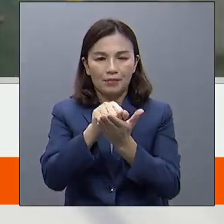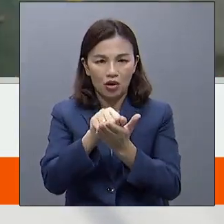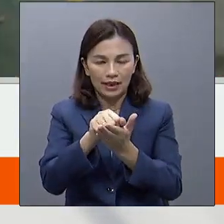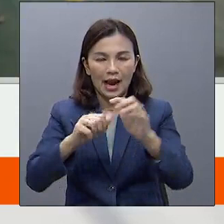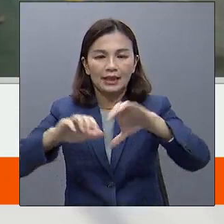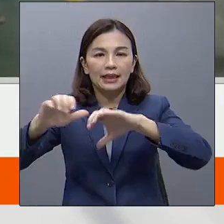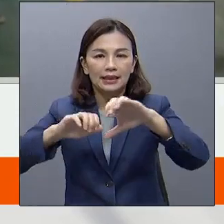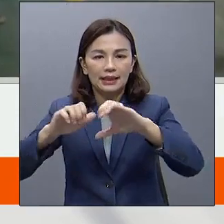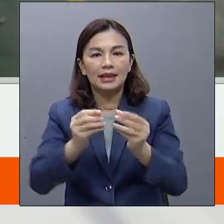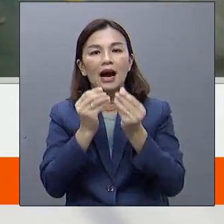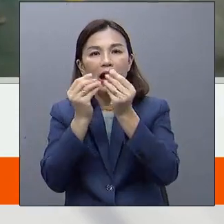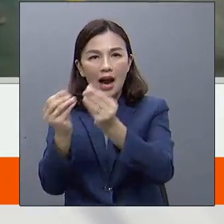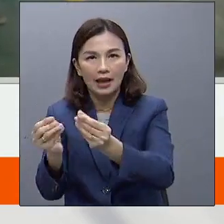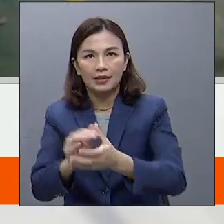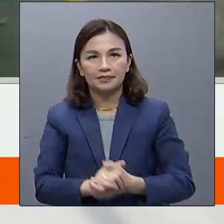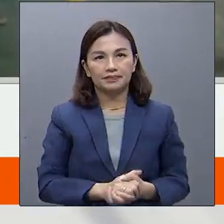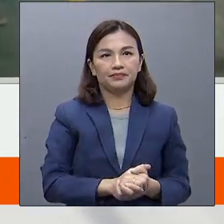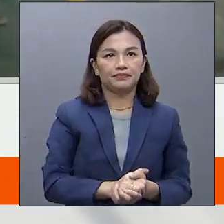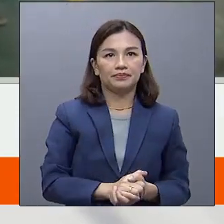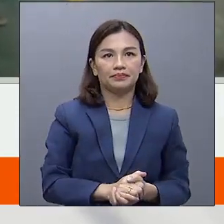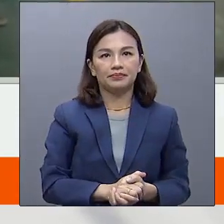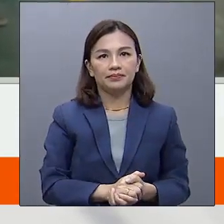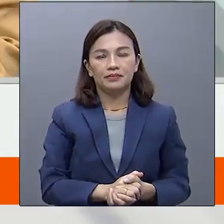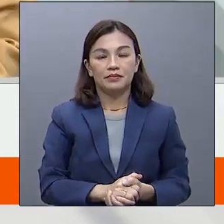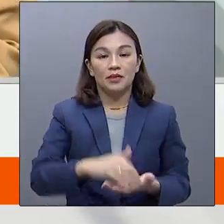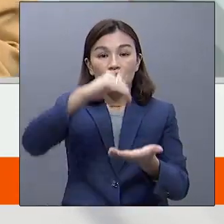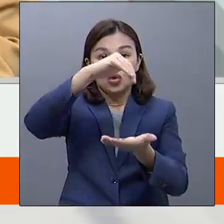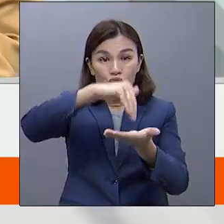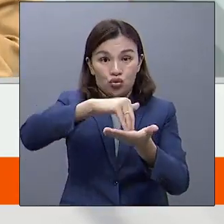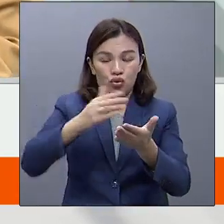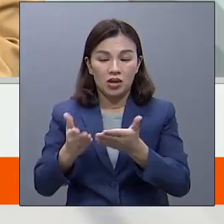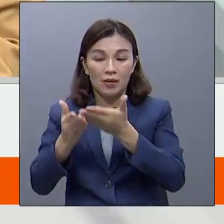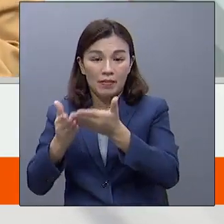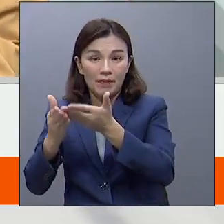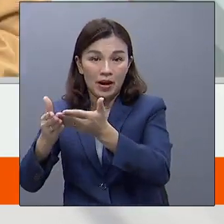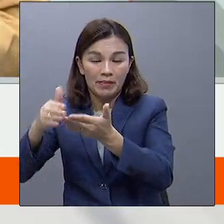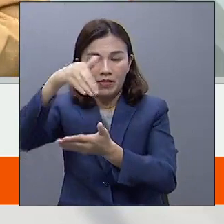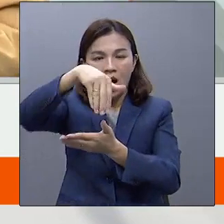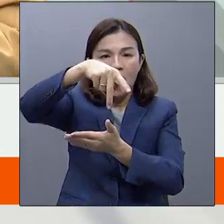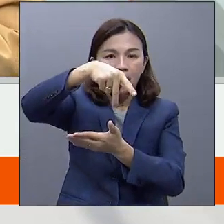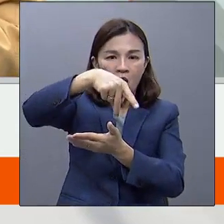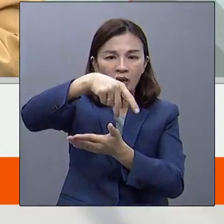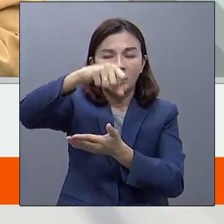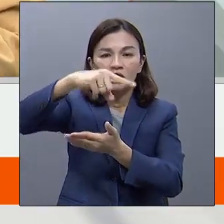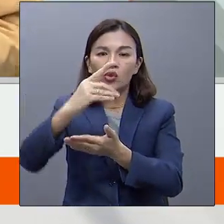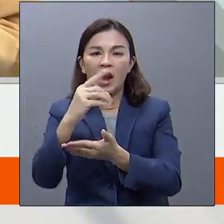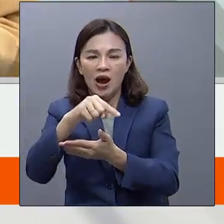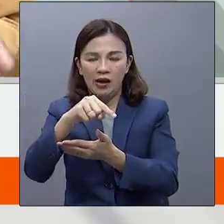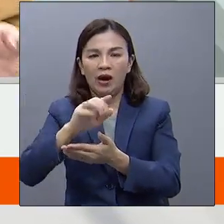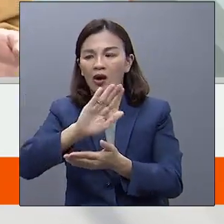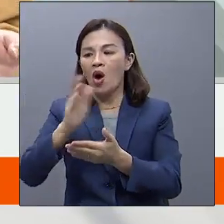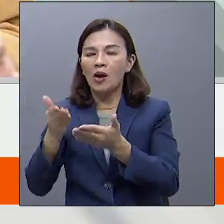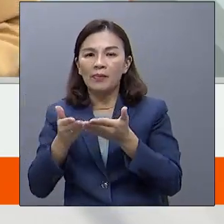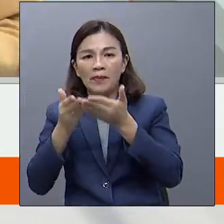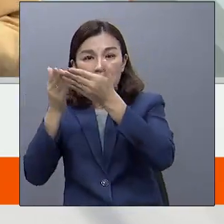ที่พระพุทธศาสนานะครับแล้วศูนย์ที่ไปตั้งที่พอร์ตซูดานของทางสถานทูตจากที่อ่าซาอุดิอาระเบียที่